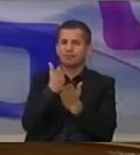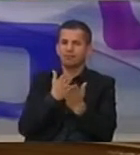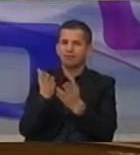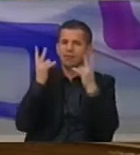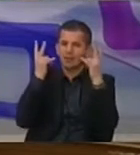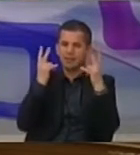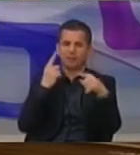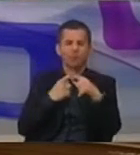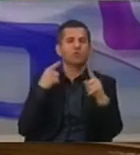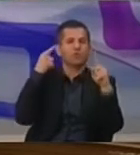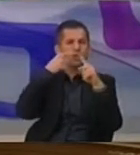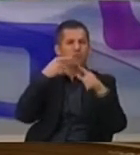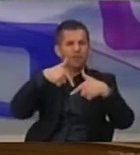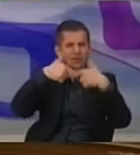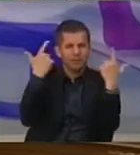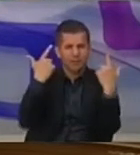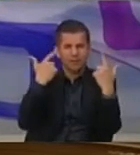përcaktuar objektivat qartë